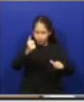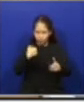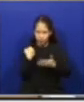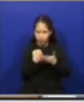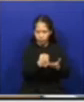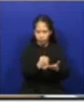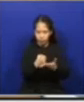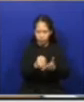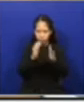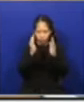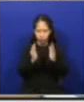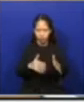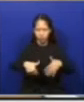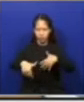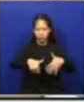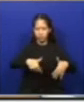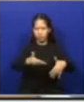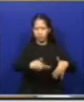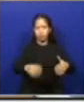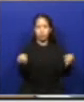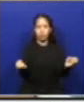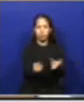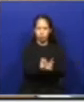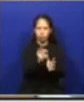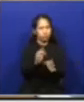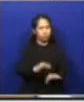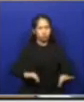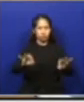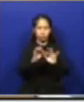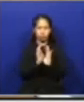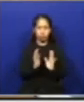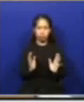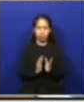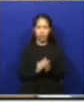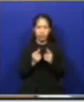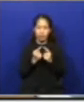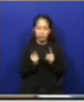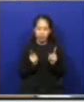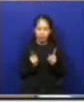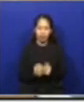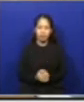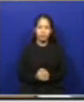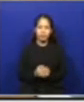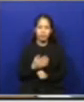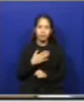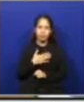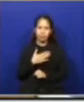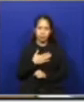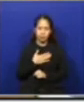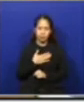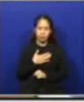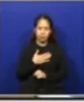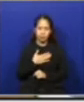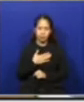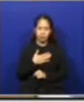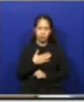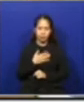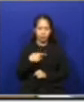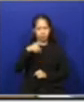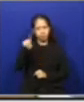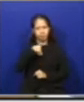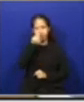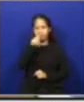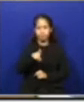ที่ได้รับผลกระทบมีความจำเป็นอย่างมากนะคะแต่ในเวลาเดียวกันดิฉันไม่สามารถตั้งคำถาม